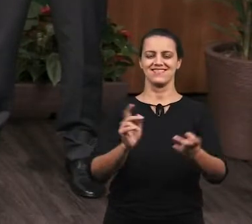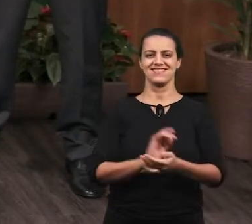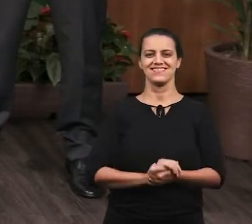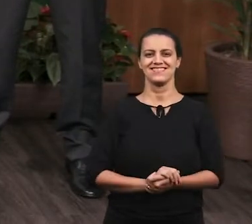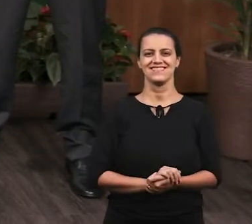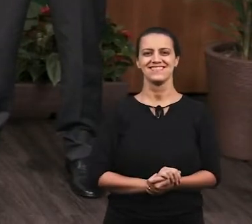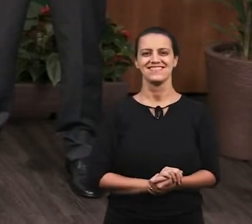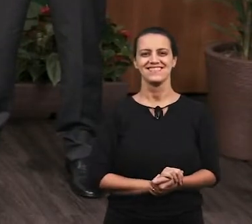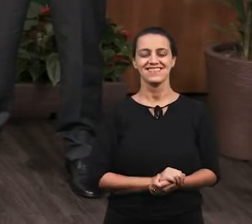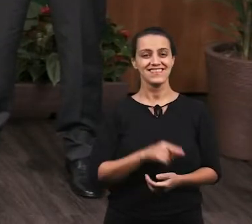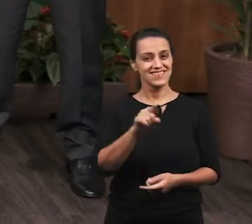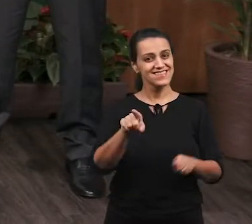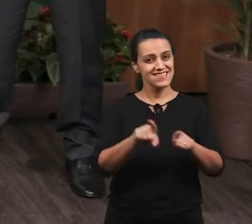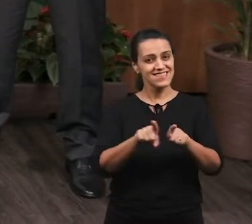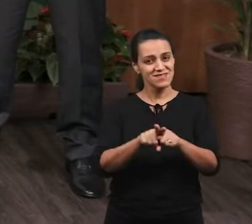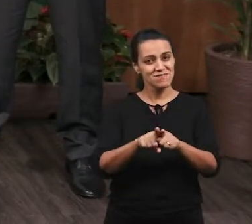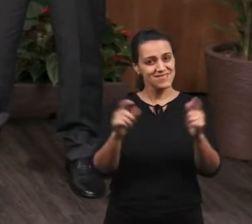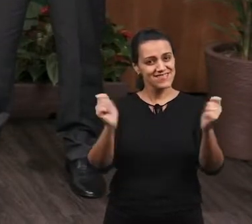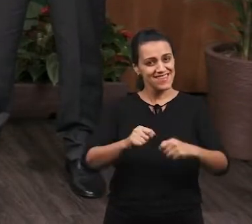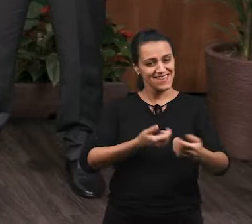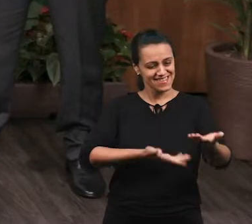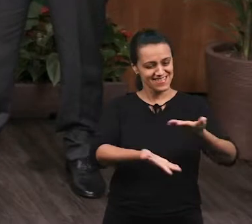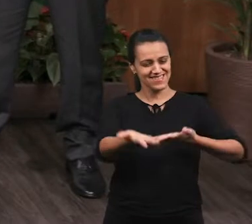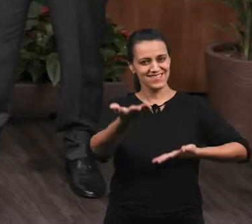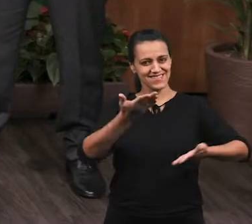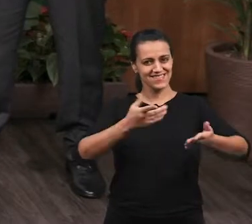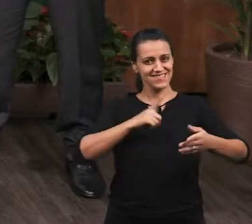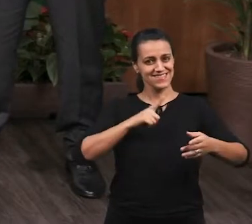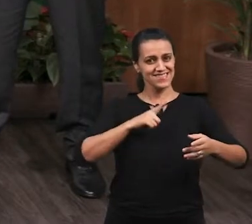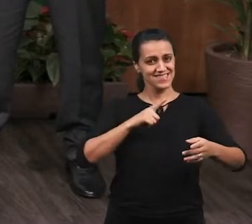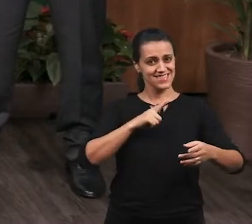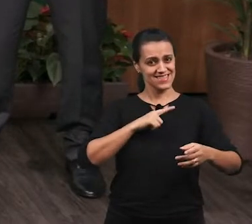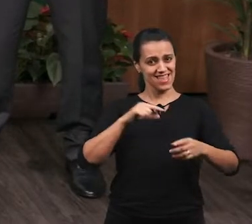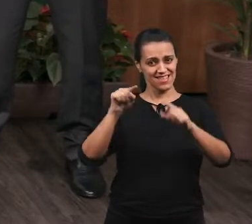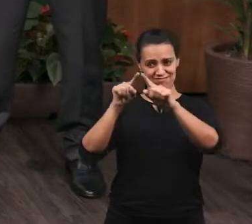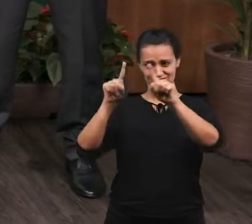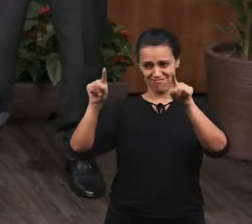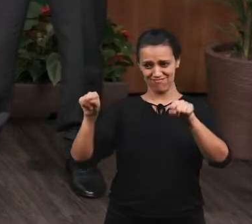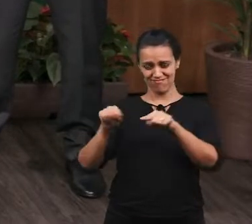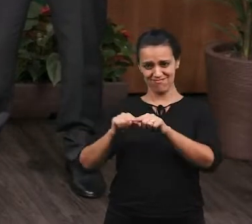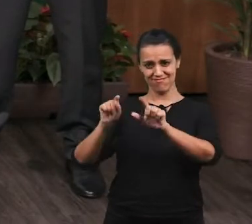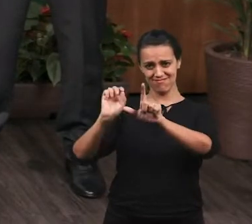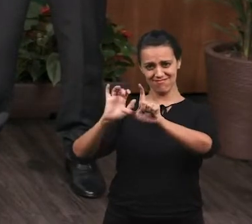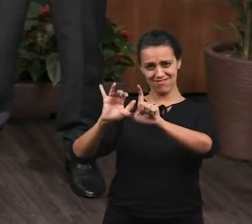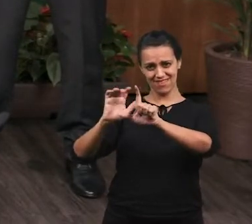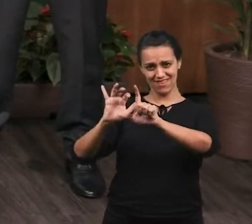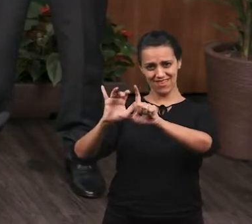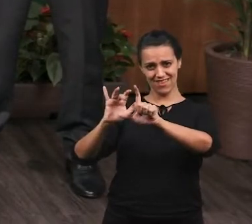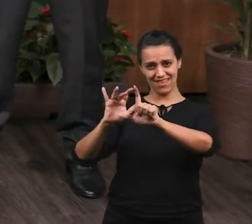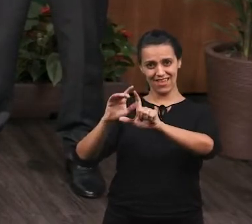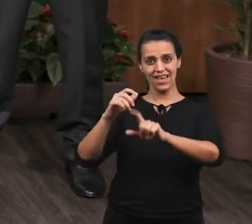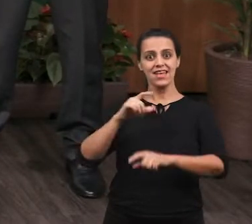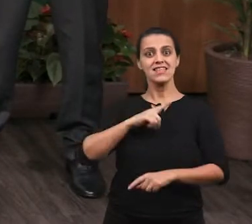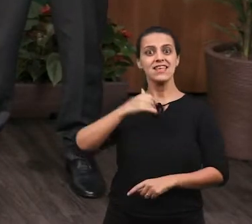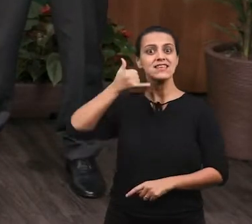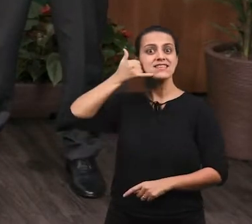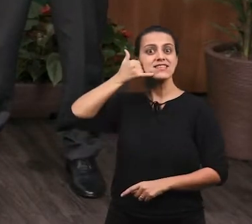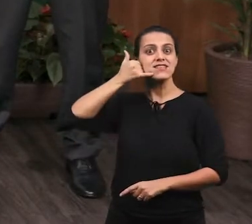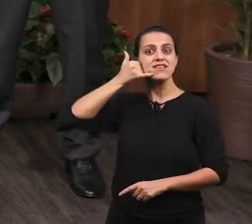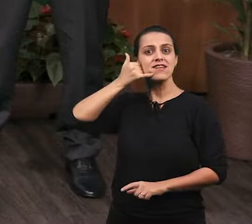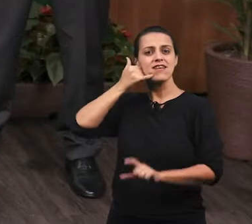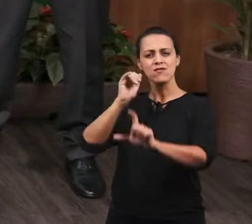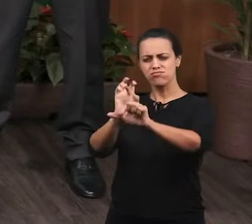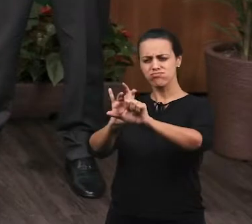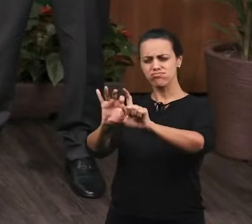Евангелие. И вы также можете участвовать. На экране появится QR-код, вы можете